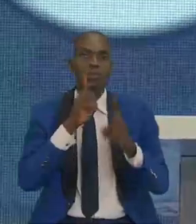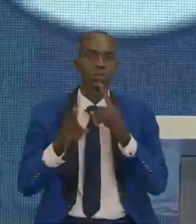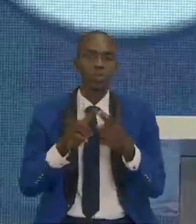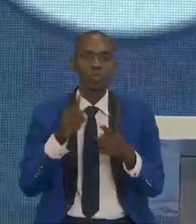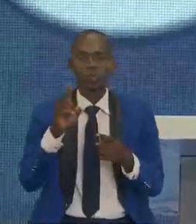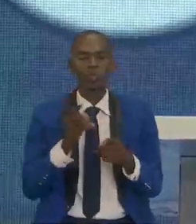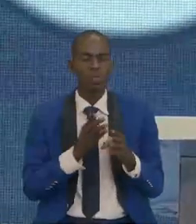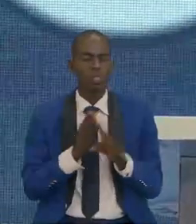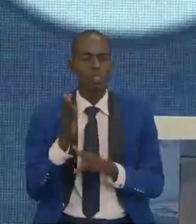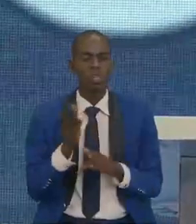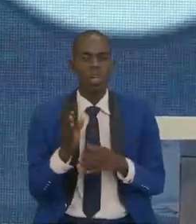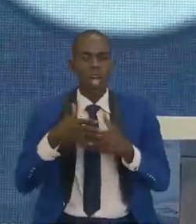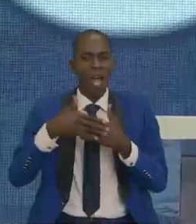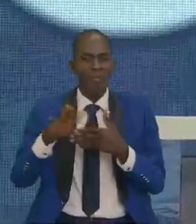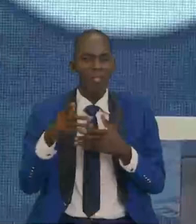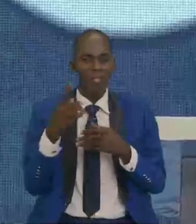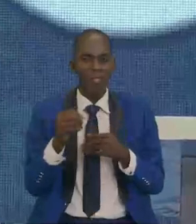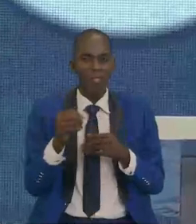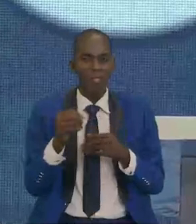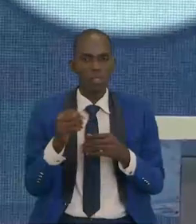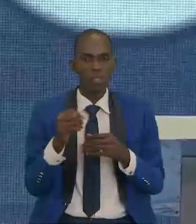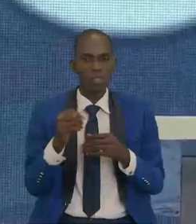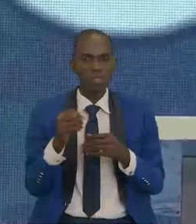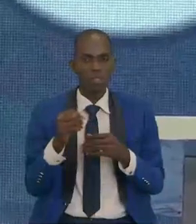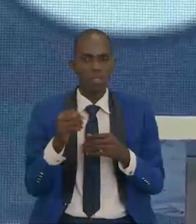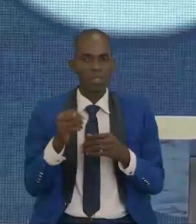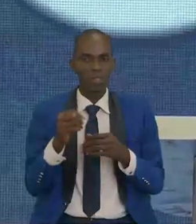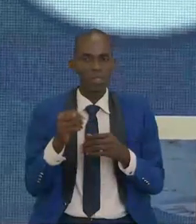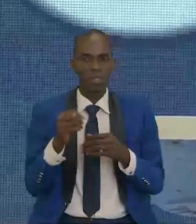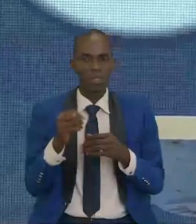parle. Aussitôt après le message,